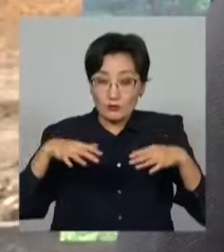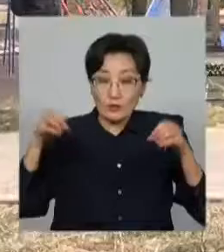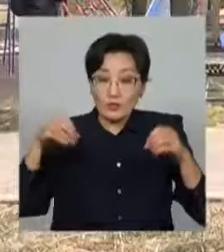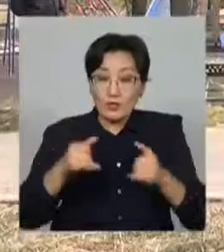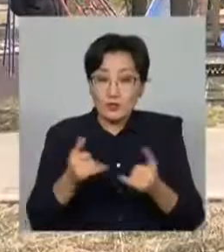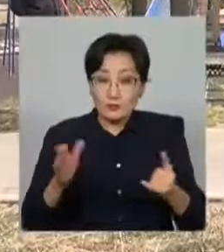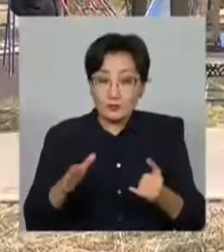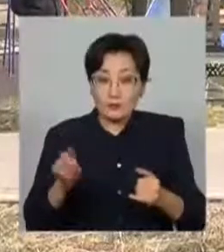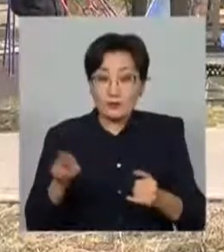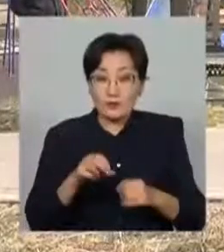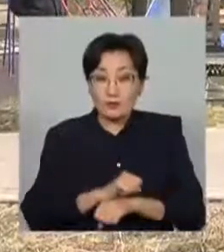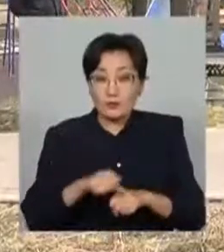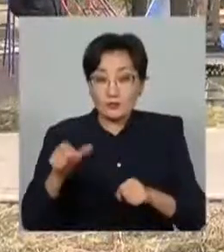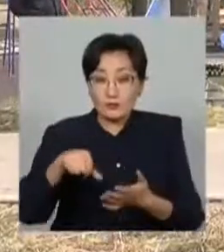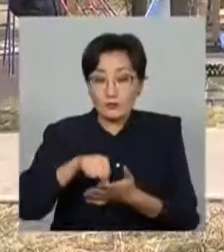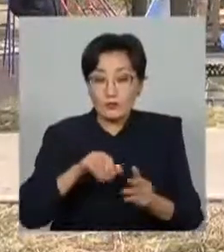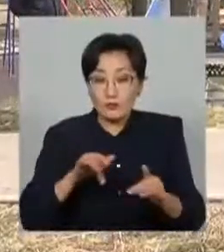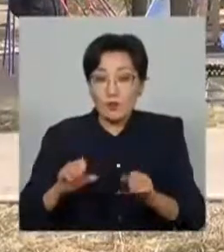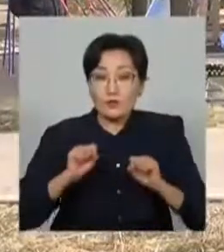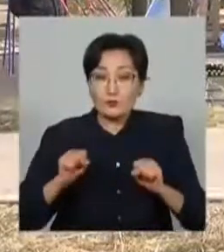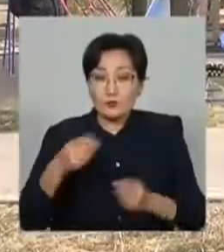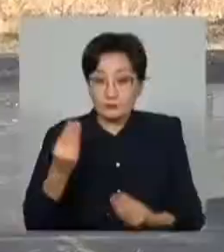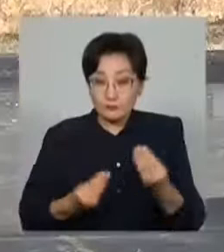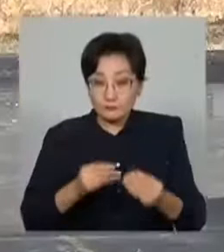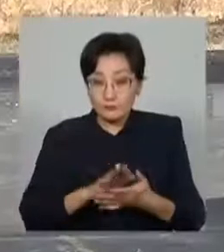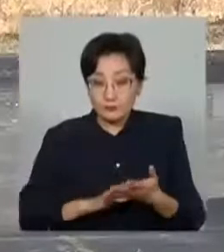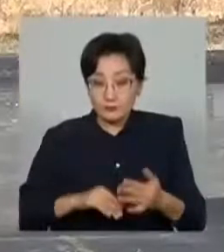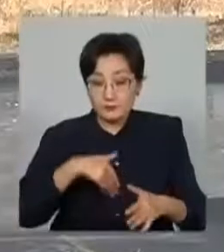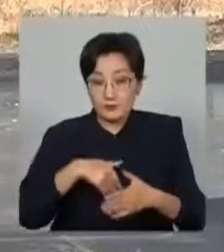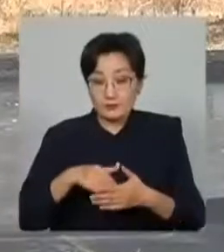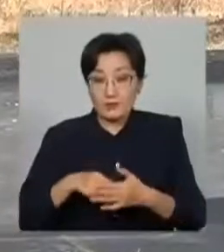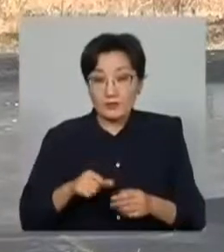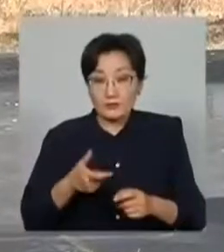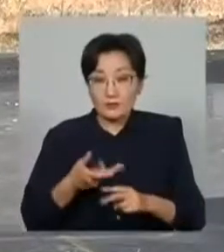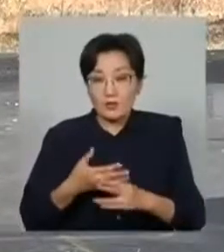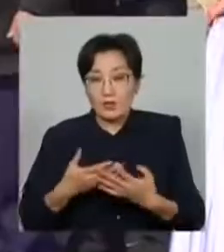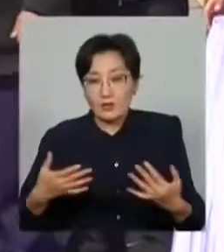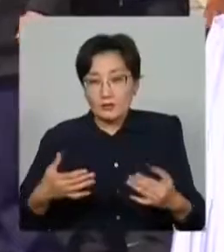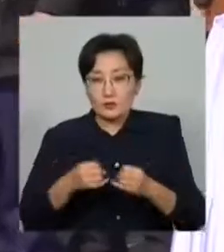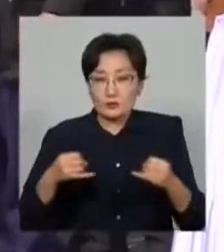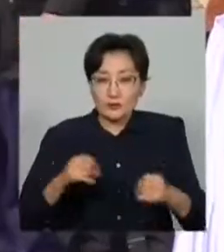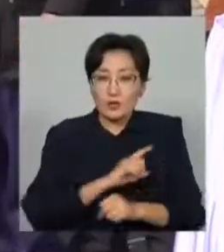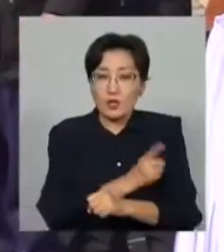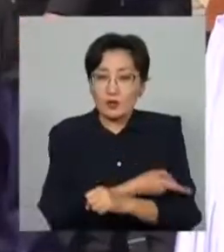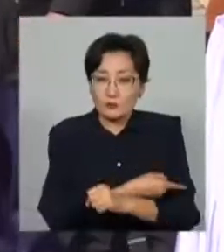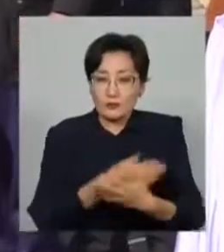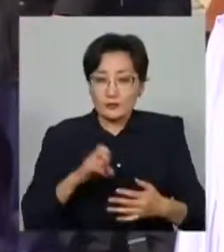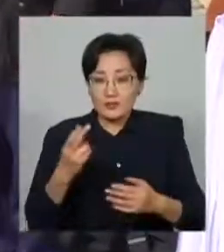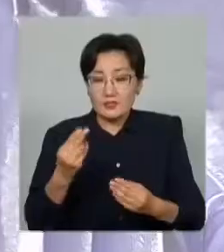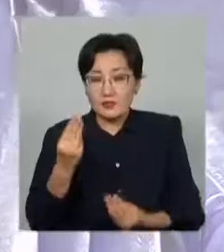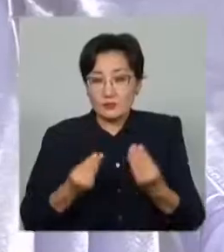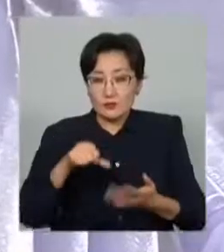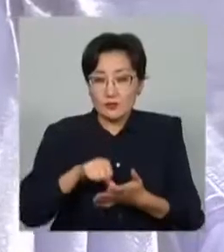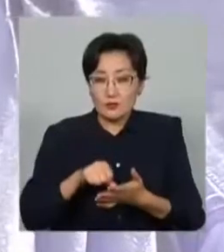қамтылады. Желтоқсаншылар қатысқан шара спорттық ойындармен жалғасты. Белсенділер асық ату, арқан тарту, күш сынасу сынды ұлттық ойындарға